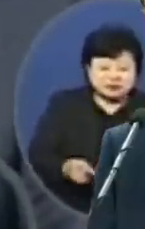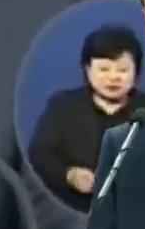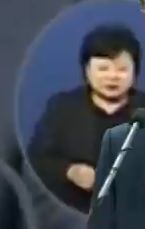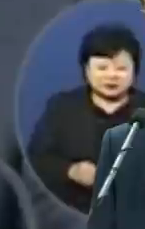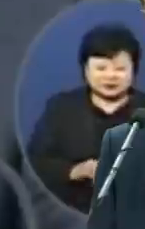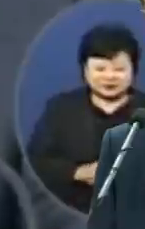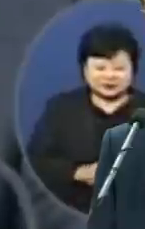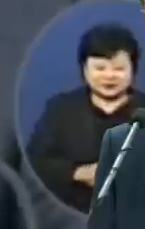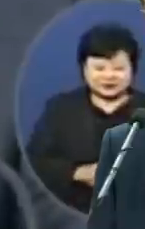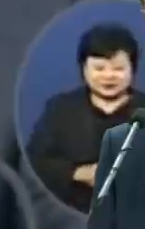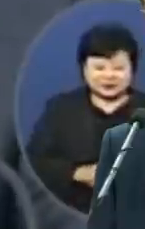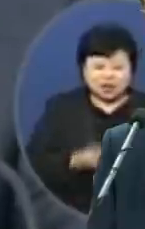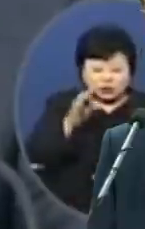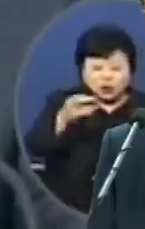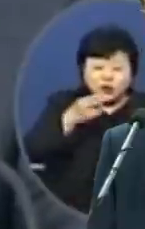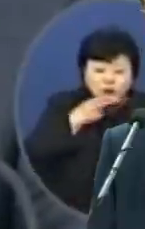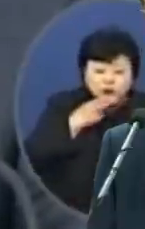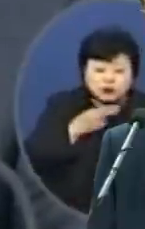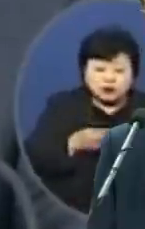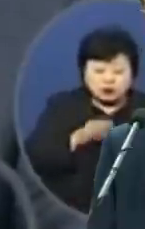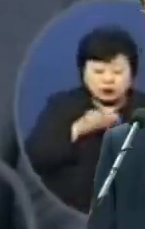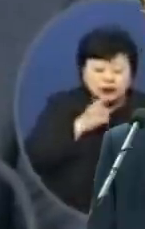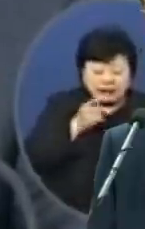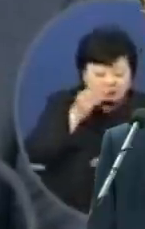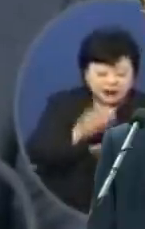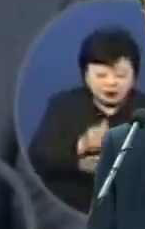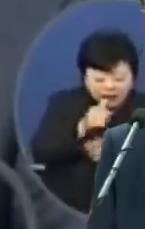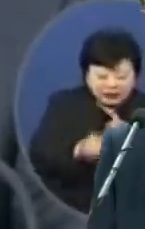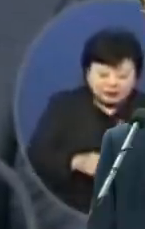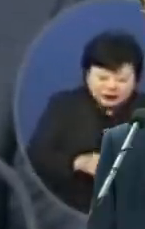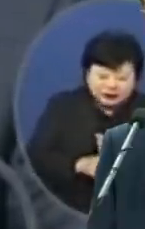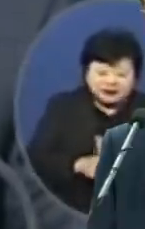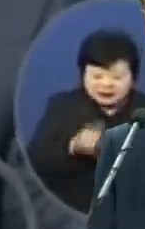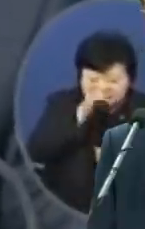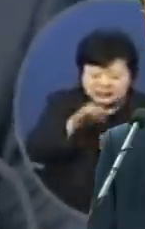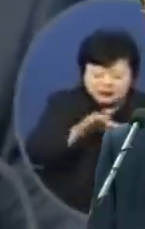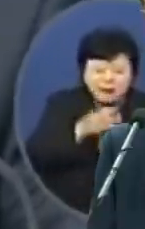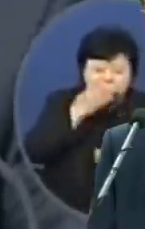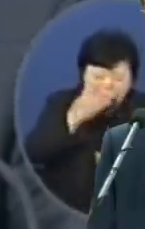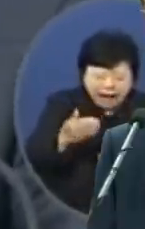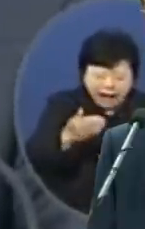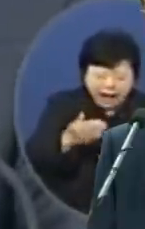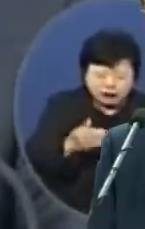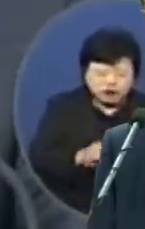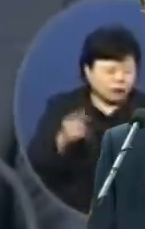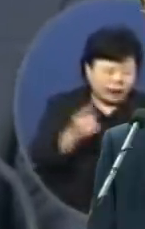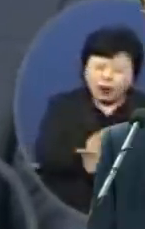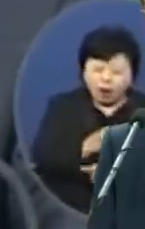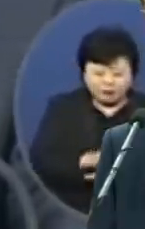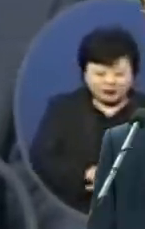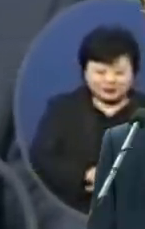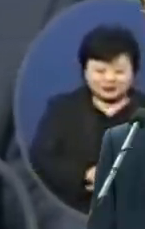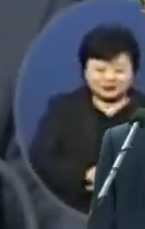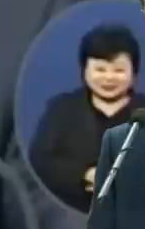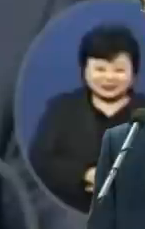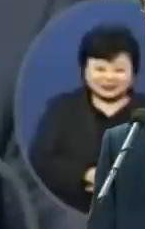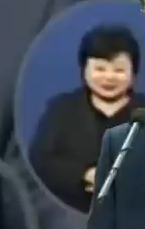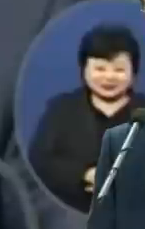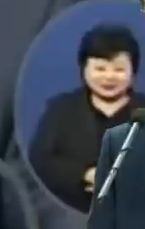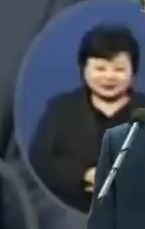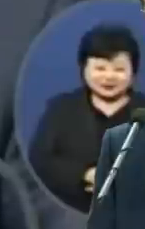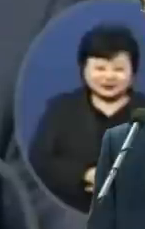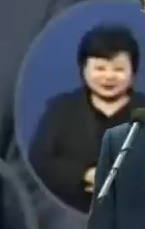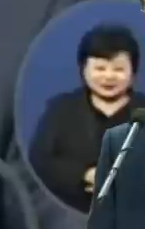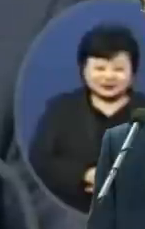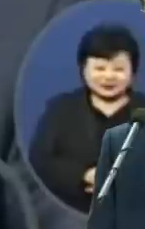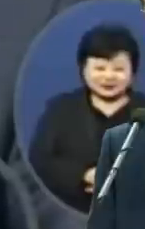잘못되었다. 돈이 없어서 못하겠다 하지 말고 하나님 뜻이면 할 수 있다고 그렇게 기도 고쳐라. 그래서